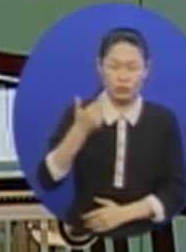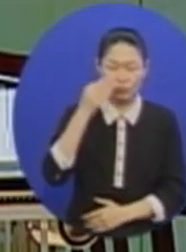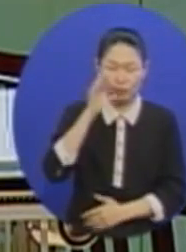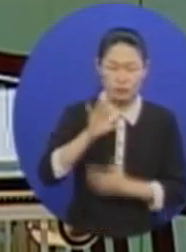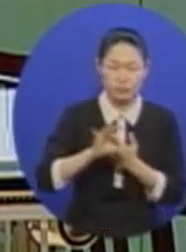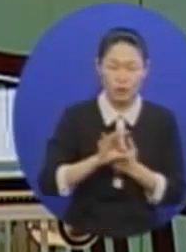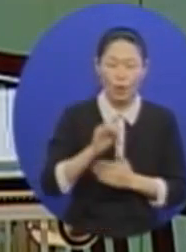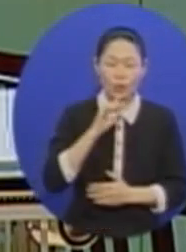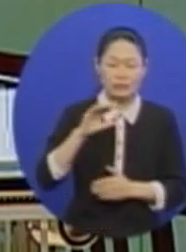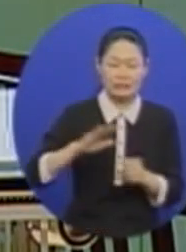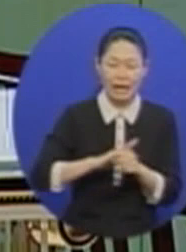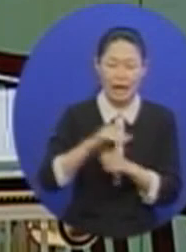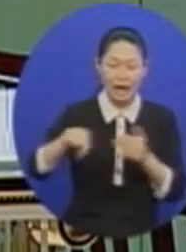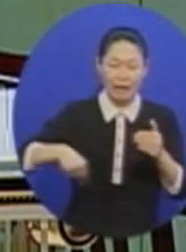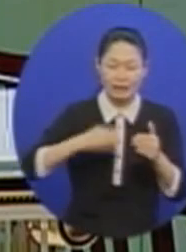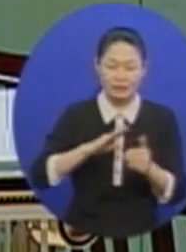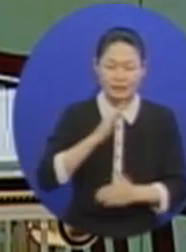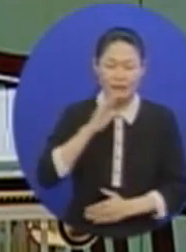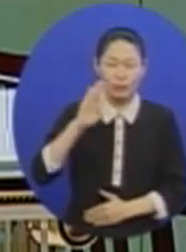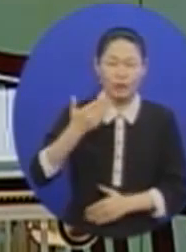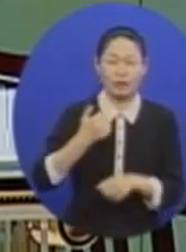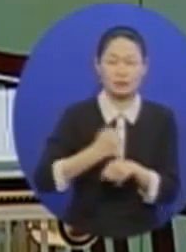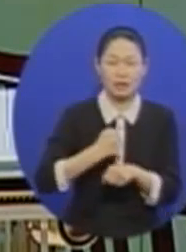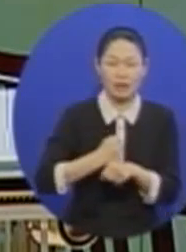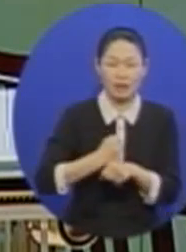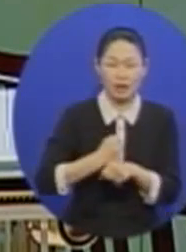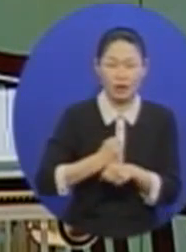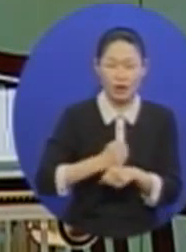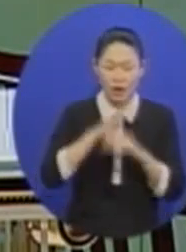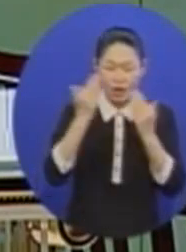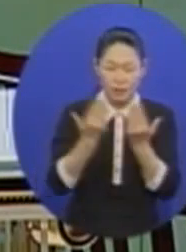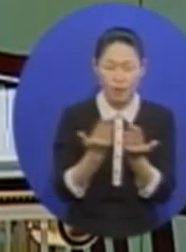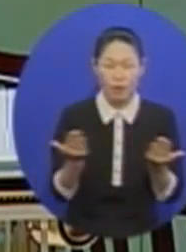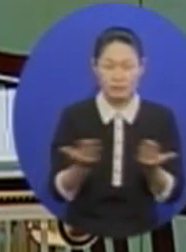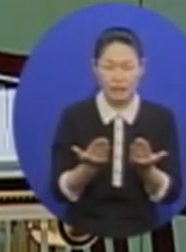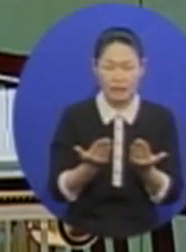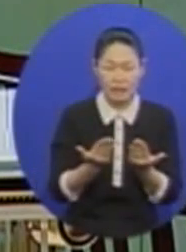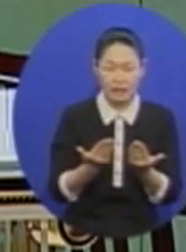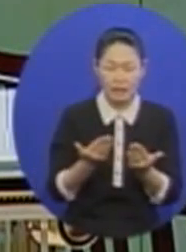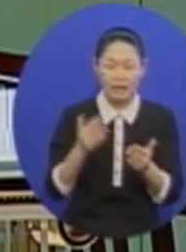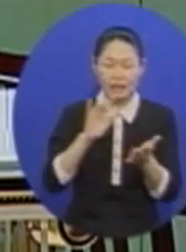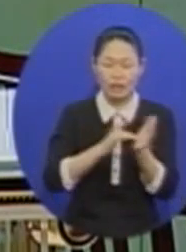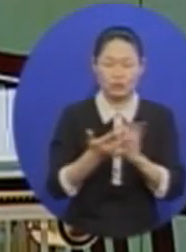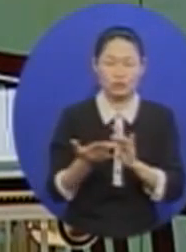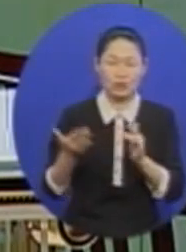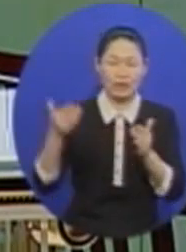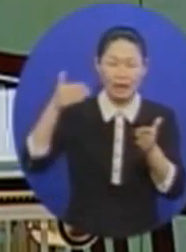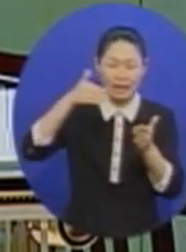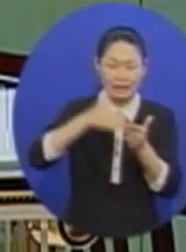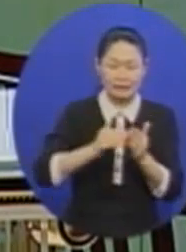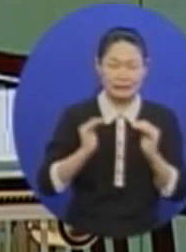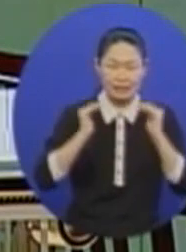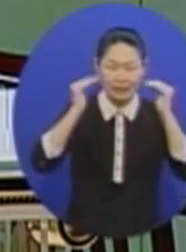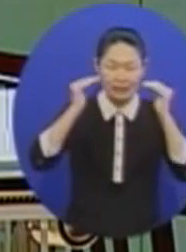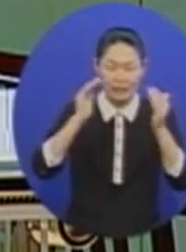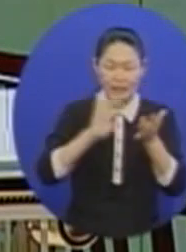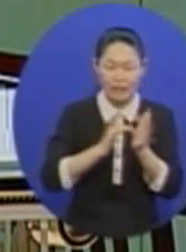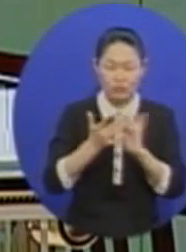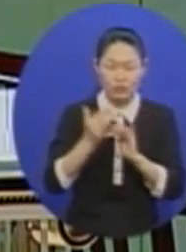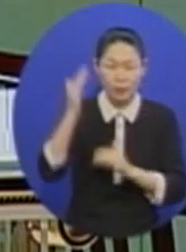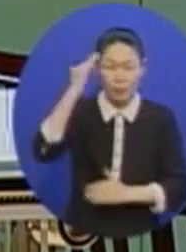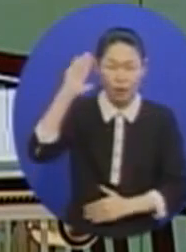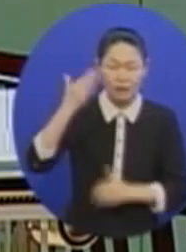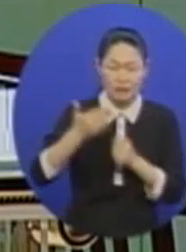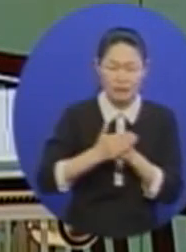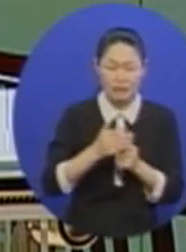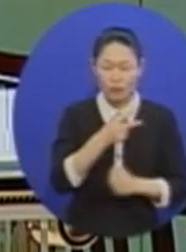사랑 안에서 참된 것을 하여 범사에 그에게까지 잘알지 라 그는 머리 미 곧 그리스도라